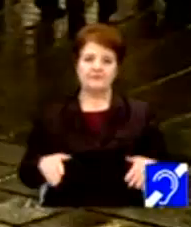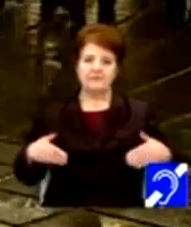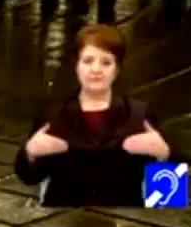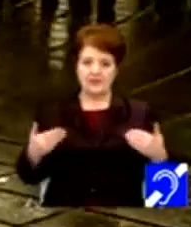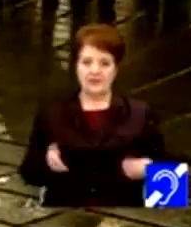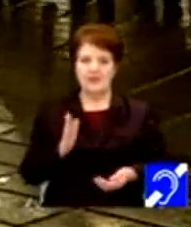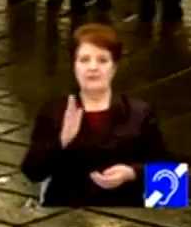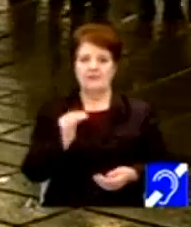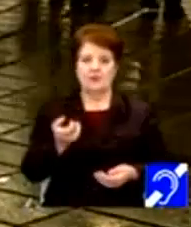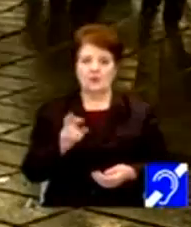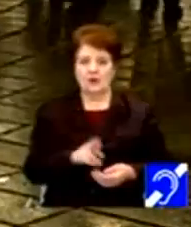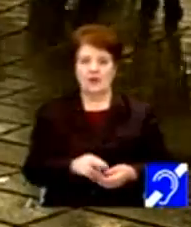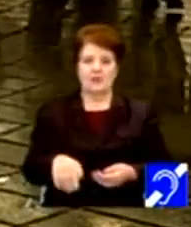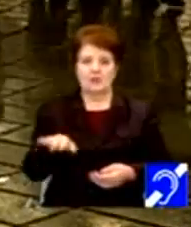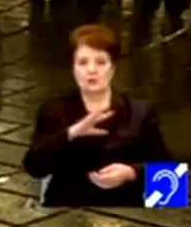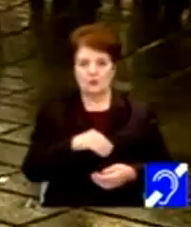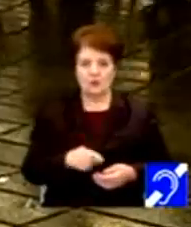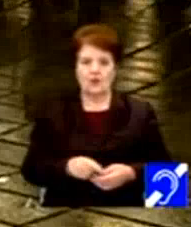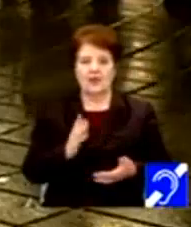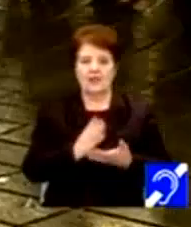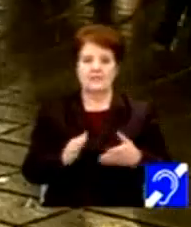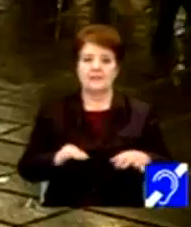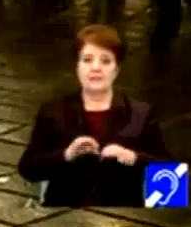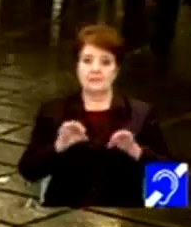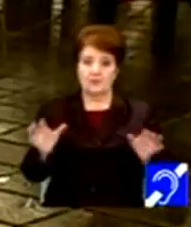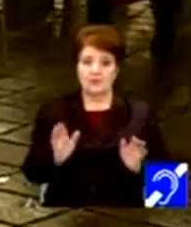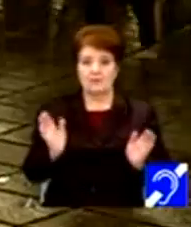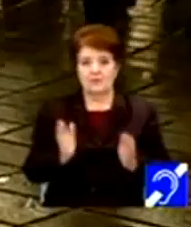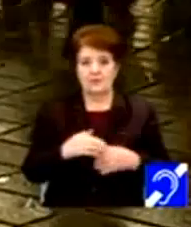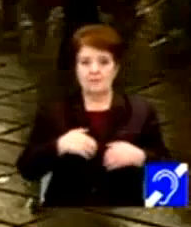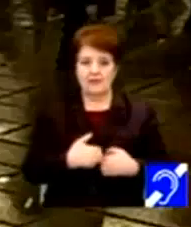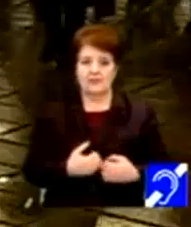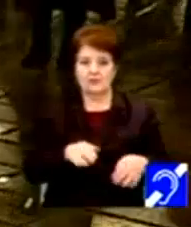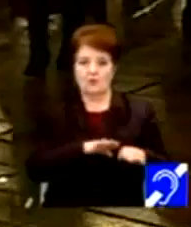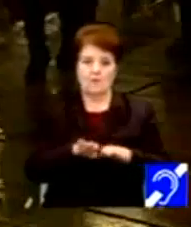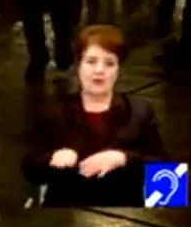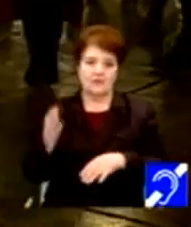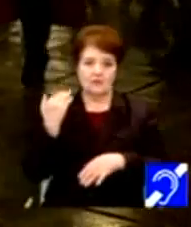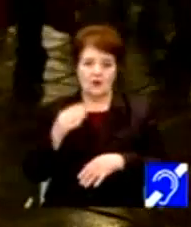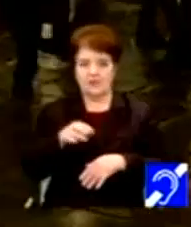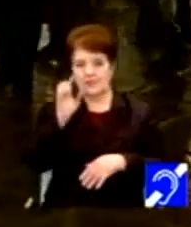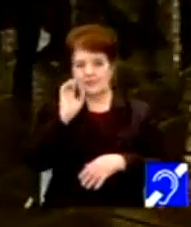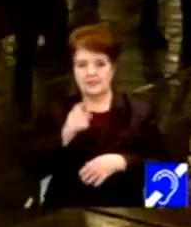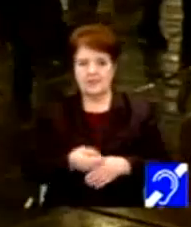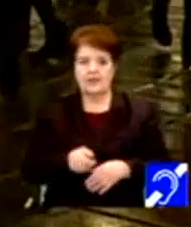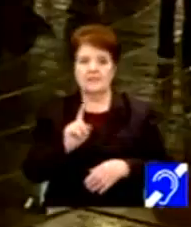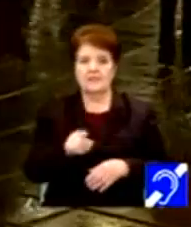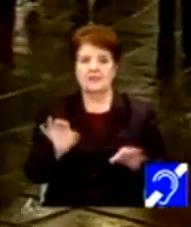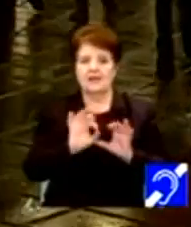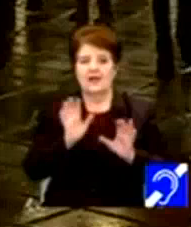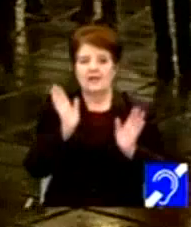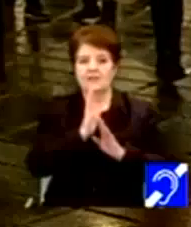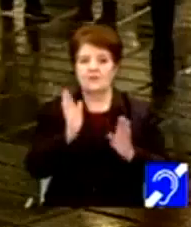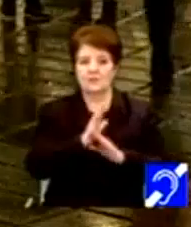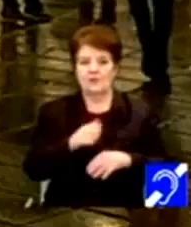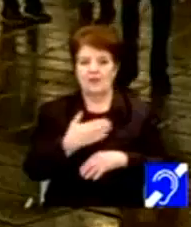Bună seara, Victoria! Bună seara tuturor! Atmosfera este de sărbătoare, însă puțin mai tristă în comparație cu alte seri, probabil din cauza timpului de